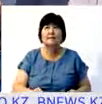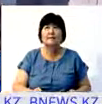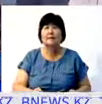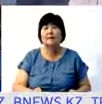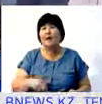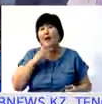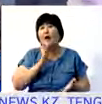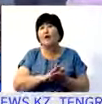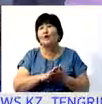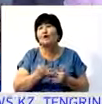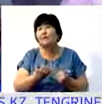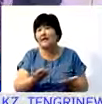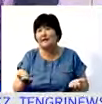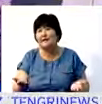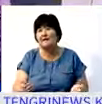Қошеметтеріңіз.